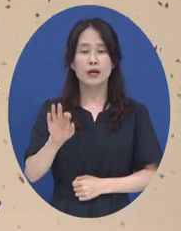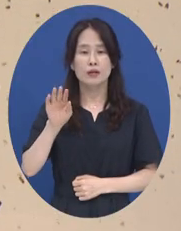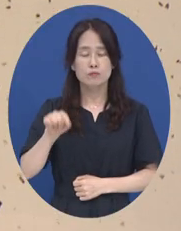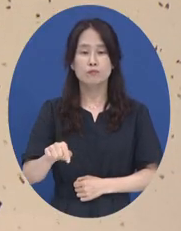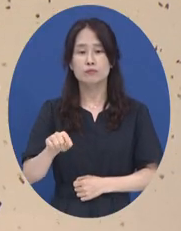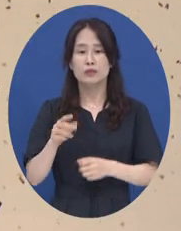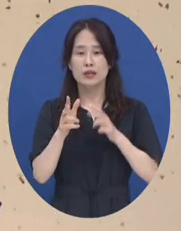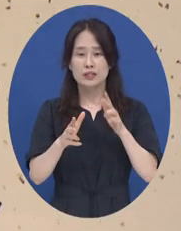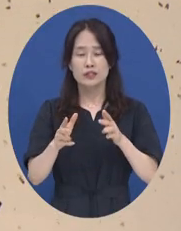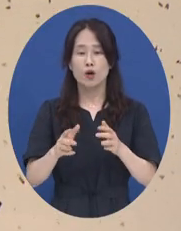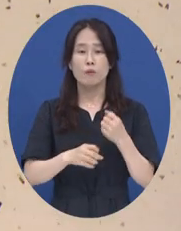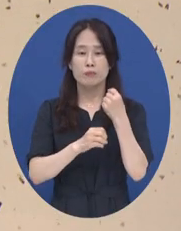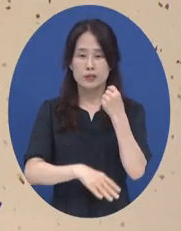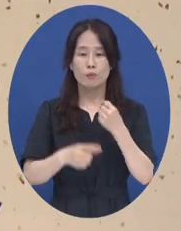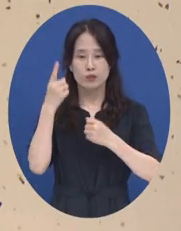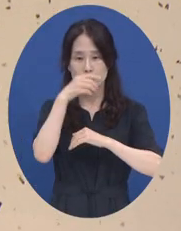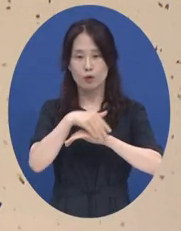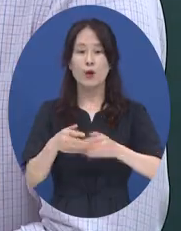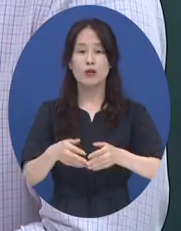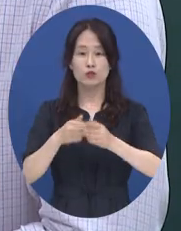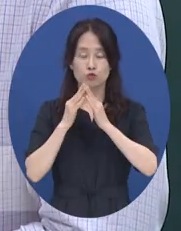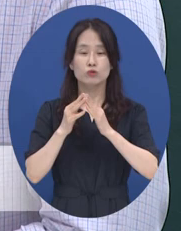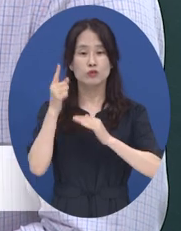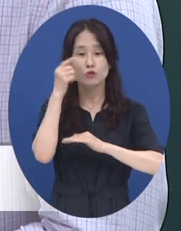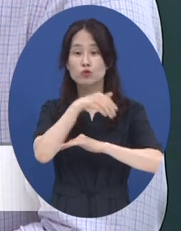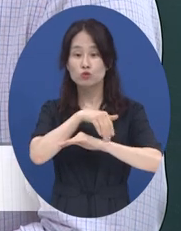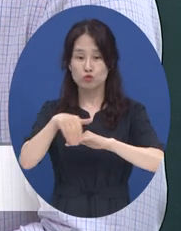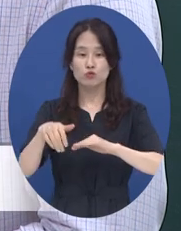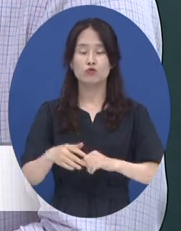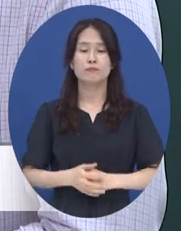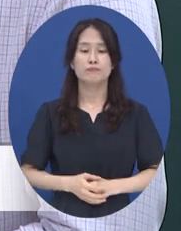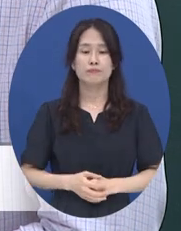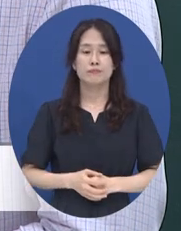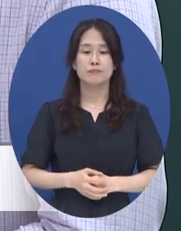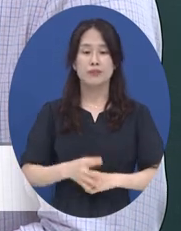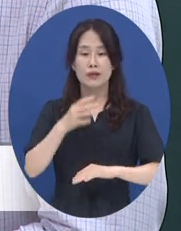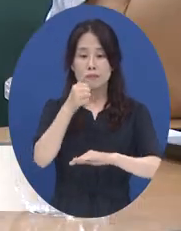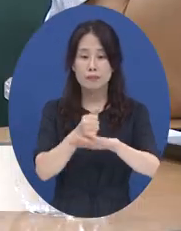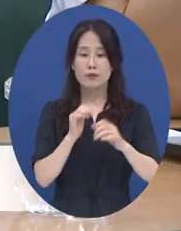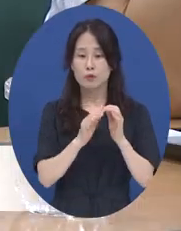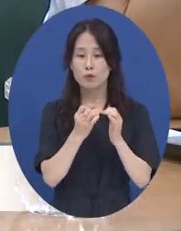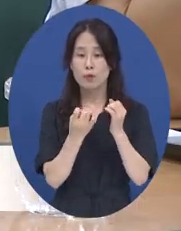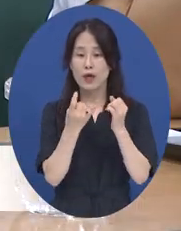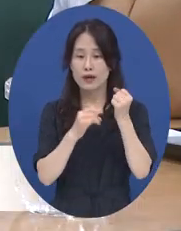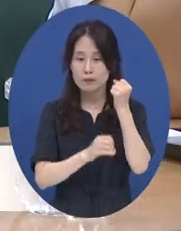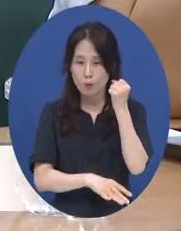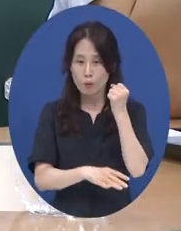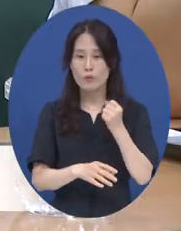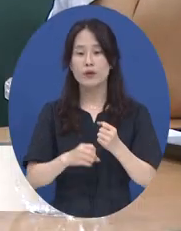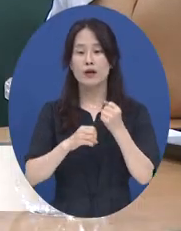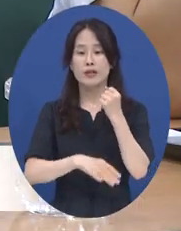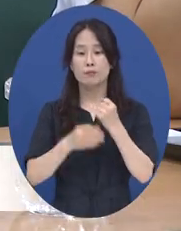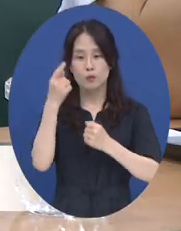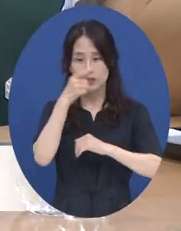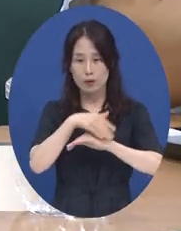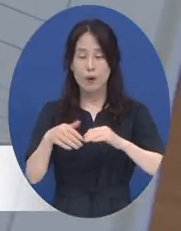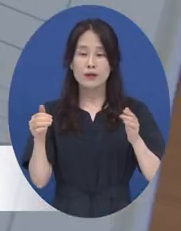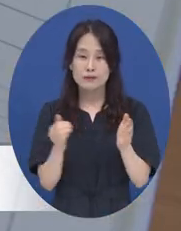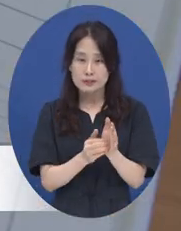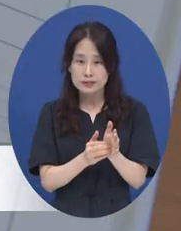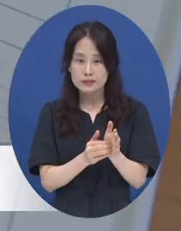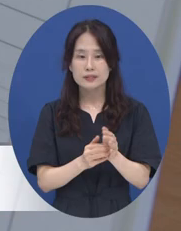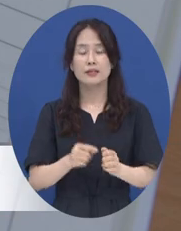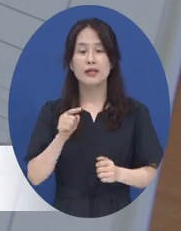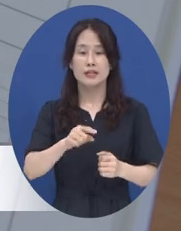산업 육성 기본 계획을 수립 중입니다. 용역 결과와 이번 토론회 등을 바탕으로 기본 계획을 완성하고